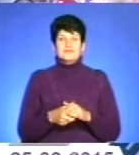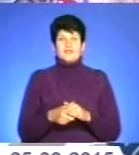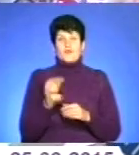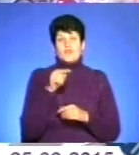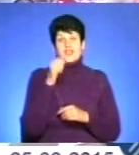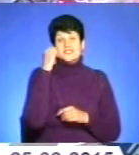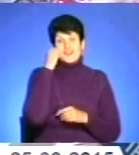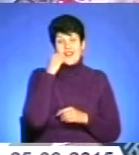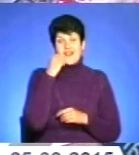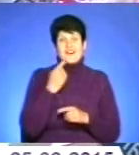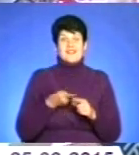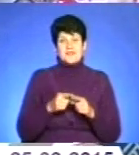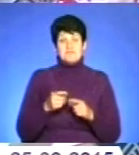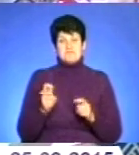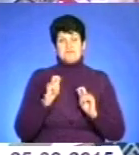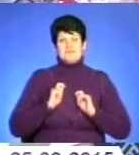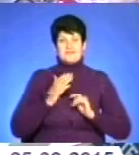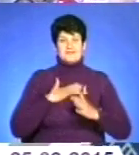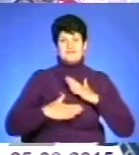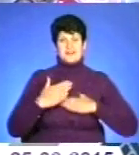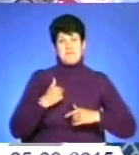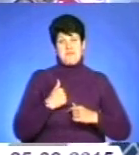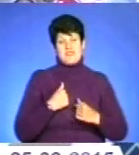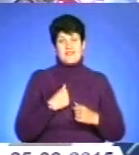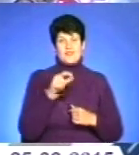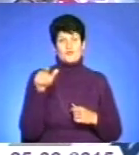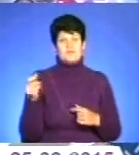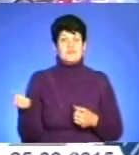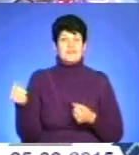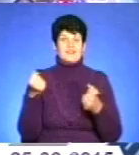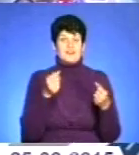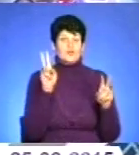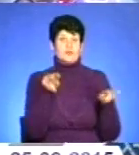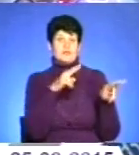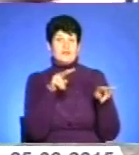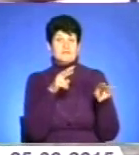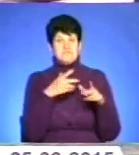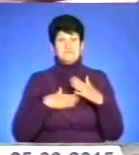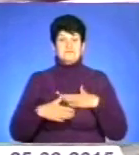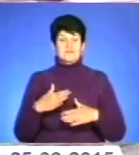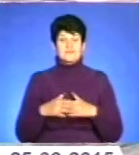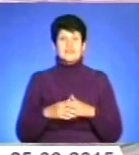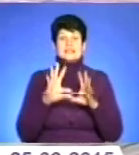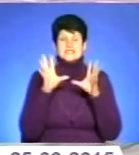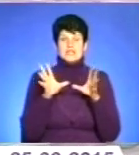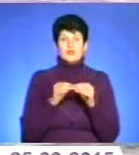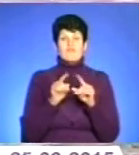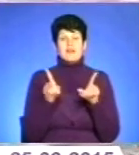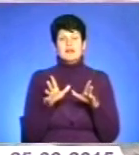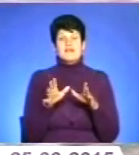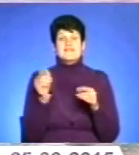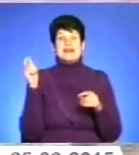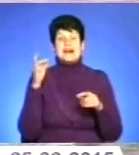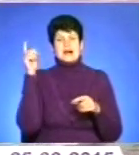вона стара, але все одно приносить радість. І мені, і людей, яких я везу, і ті люди, що бачать нас. Загалом у рамках